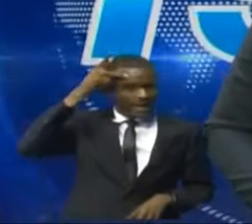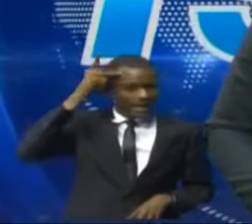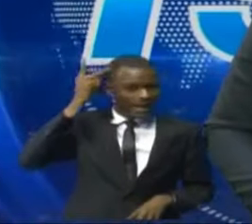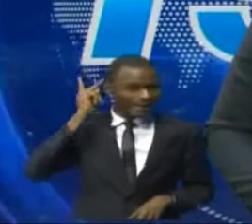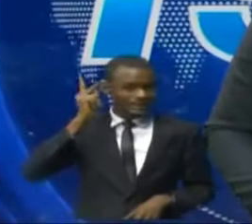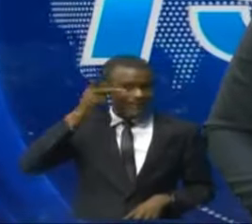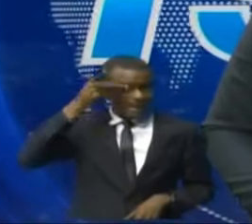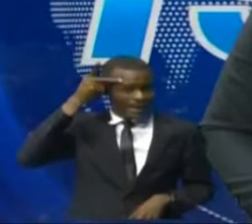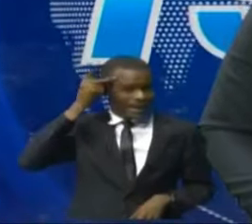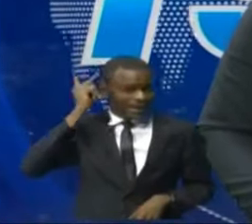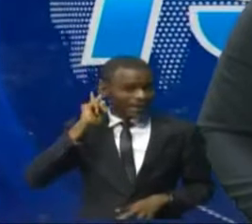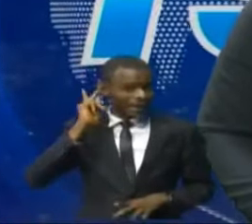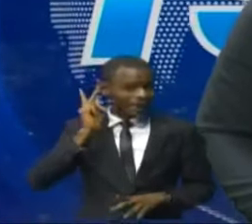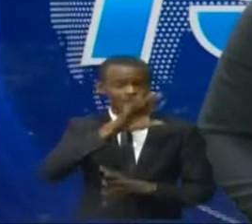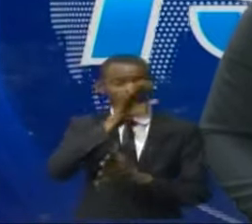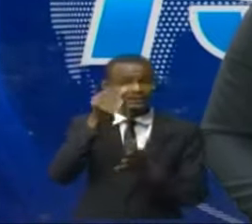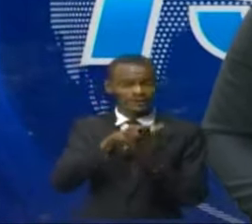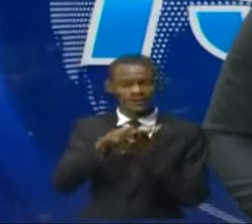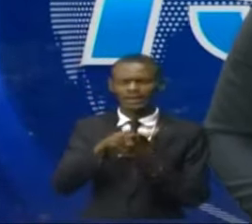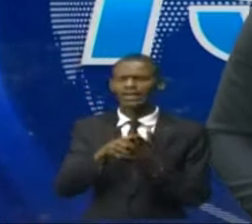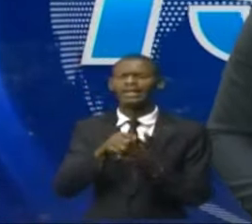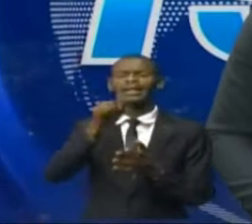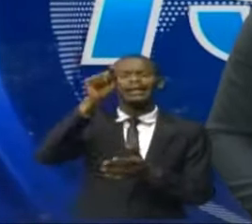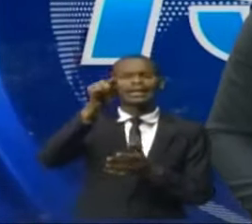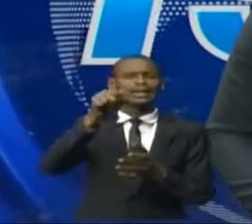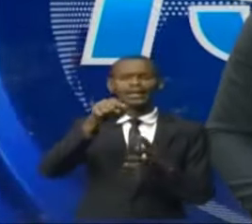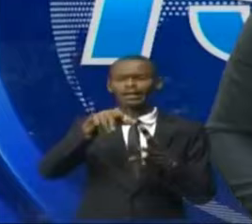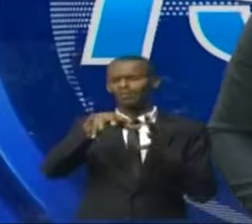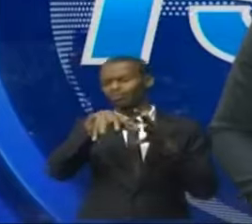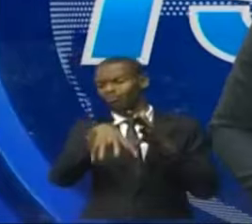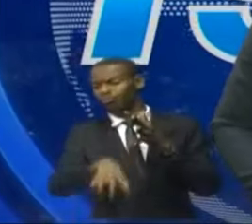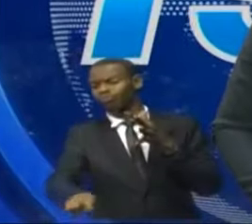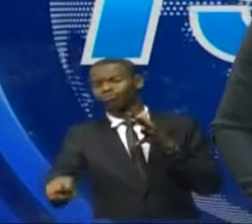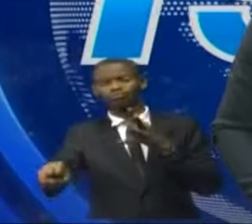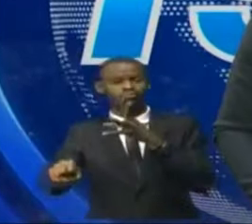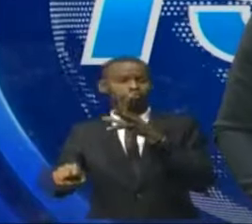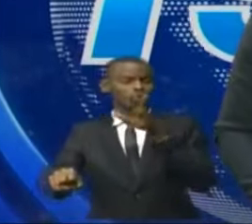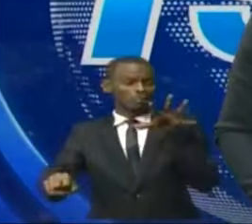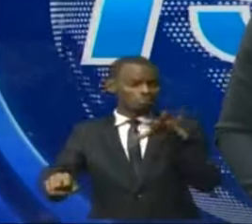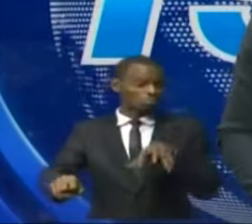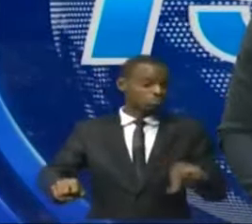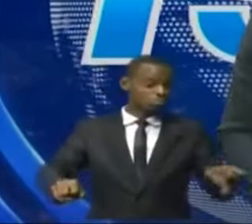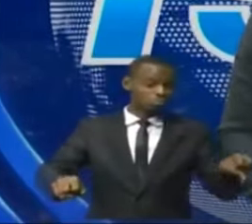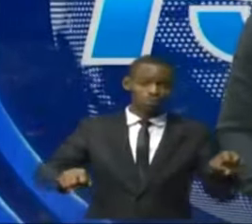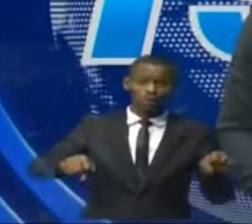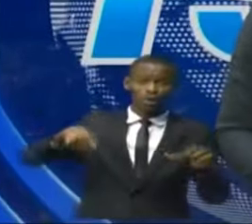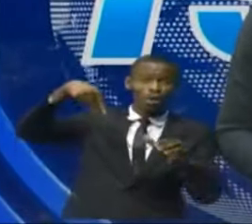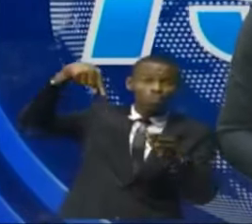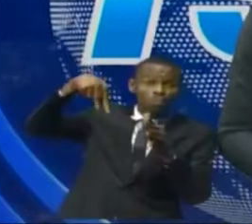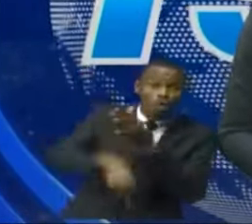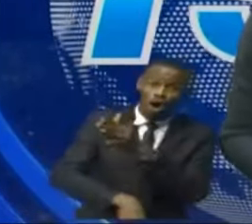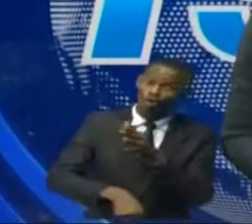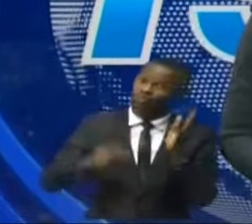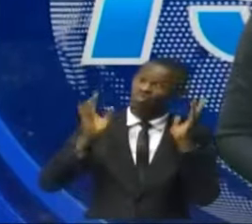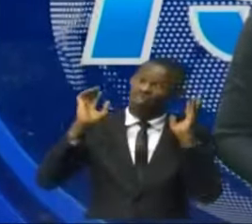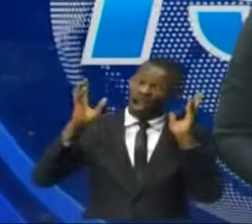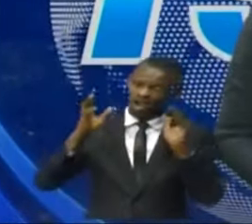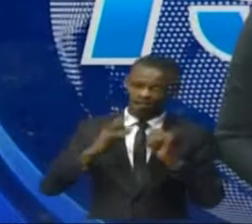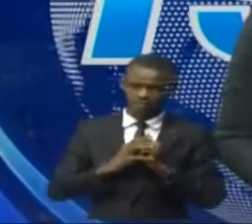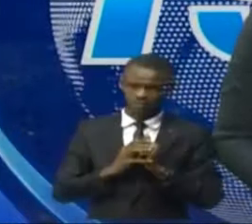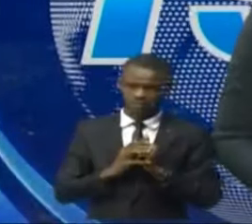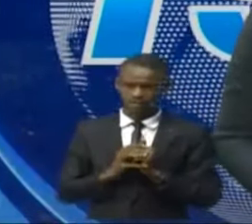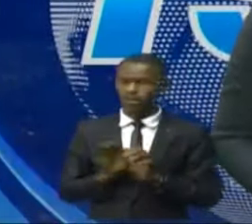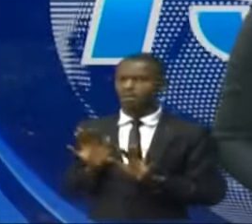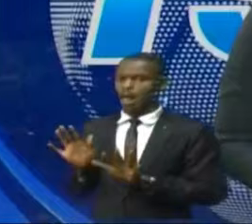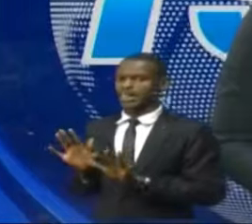d'érosion. En attendant l'aboutissement du projet de lutte contre ces érosions, un lot composé de quelques sacs